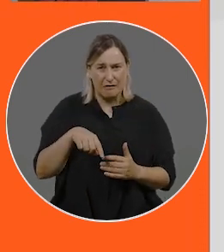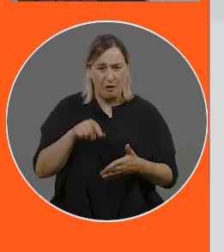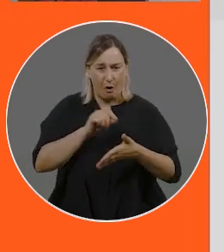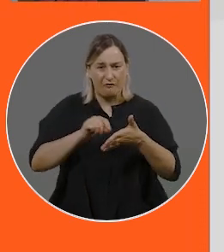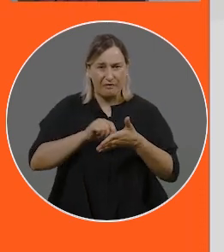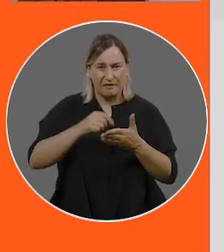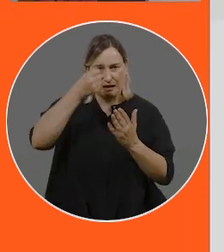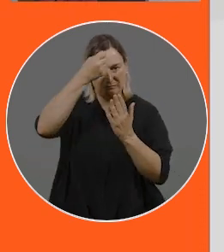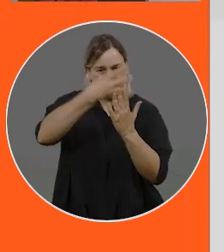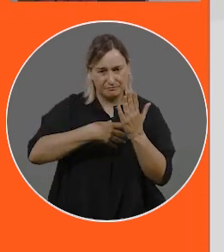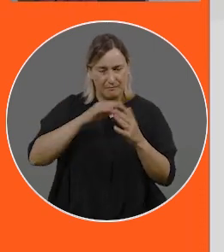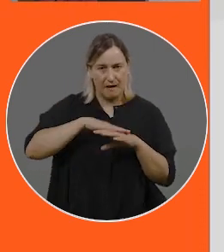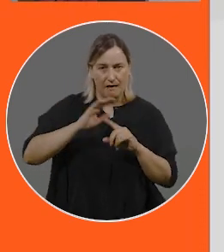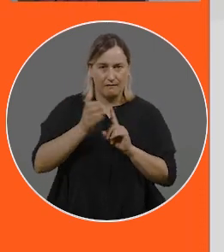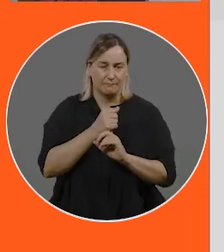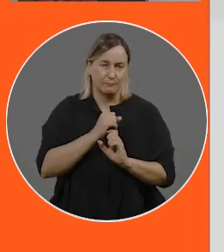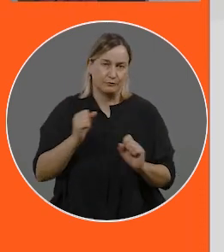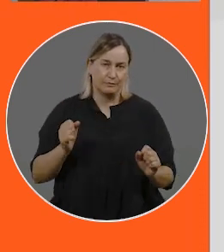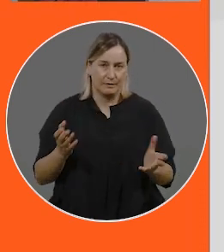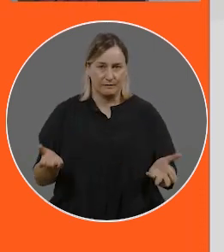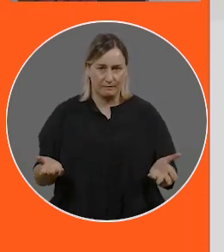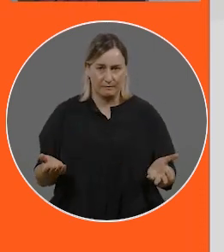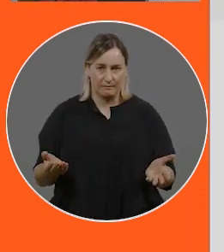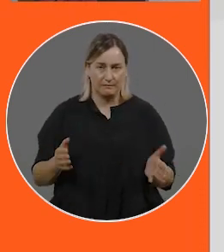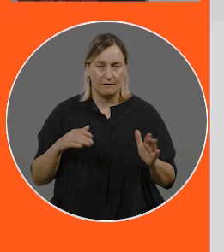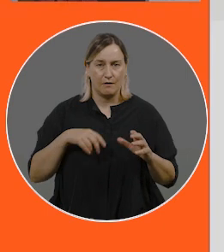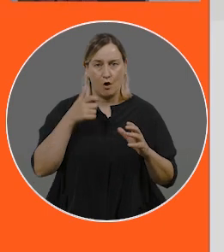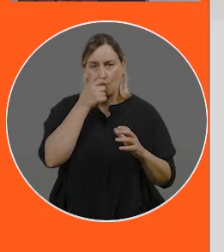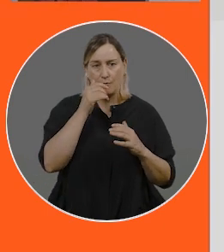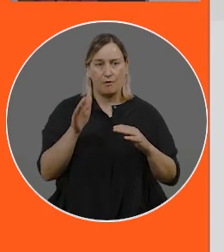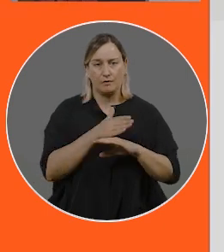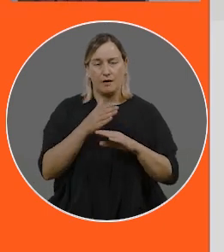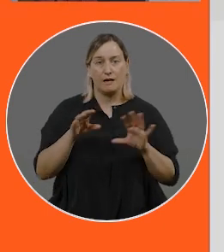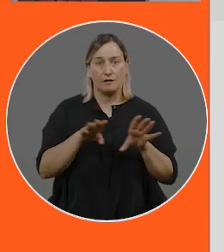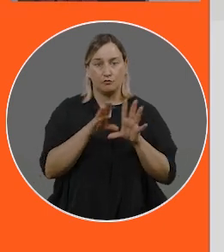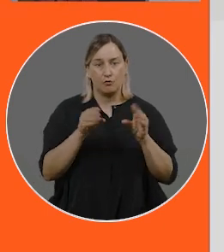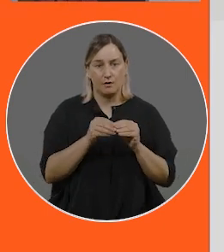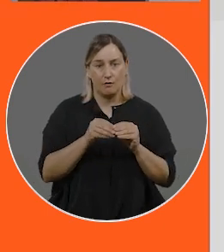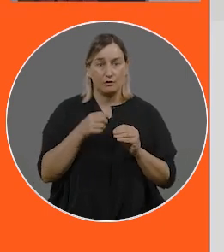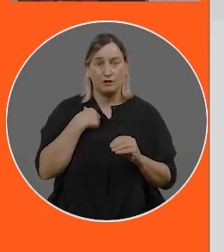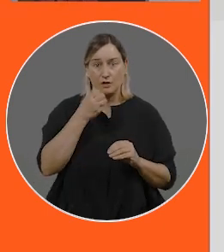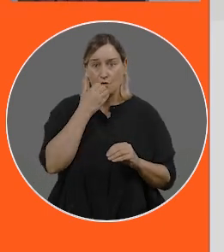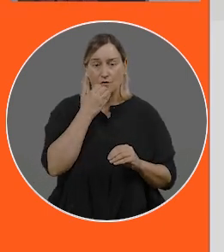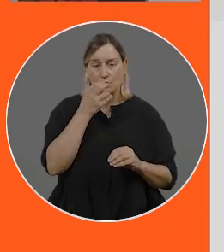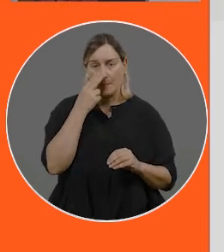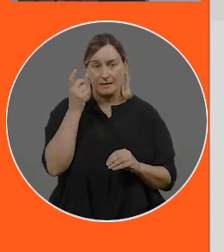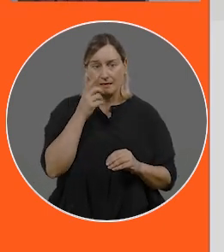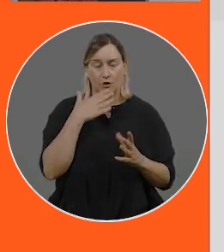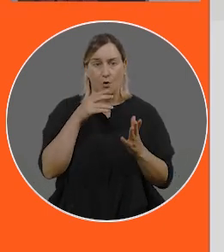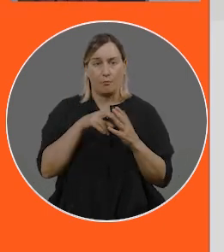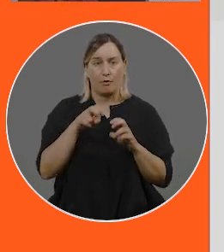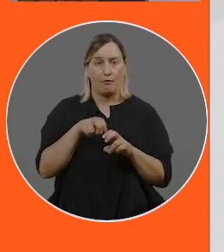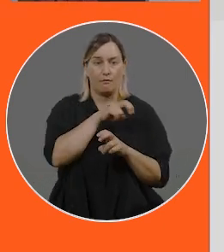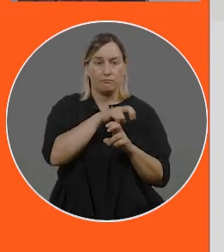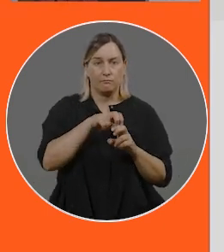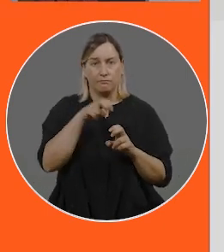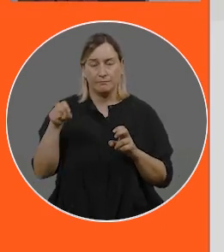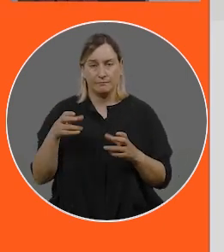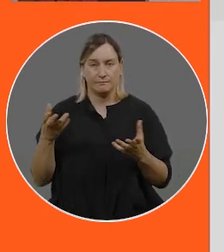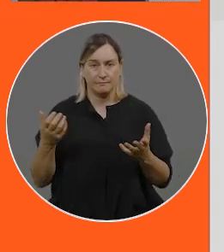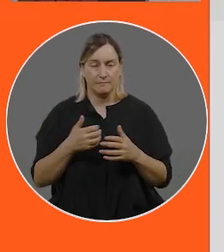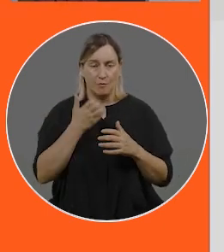per arribar? Llavors no puc saltar-me tots aquests resultats si no m'interessen, ni tampoc puc anar d'ítem en ítem, per